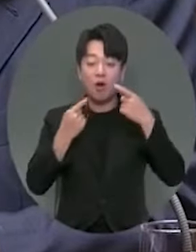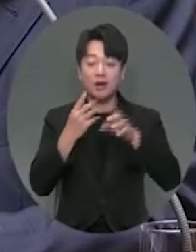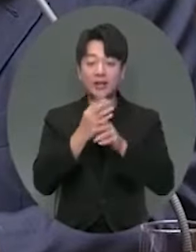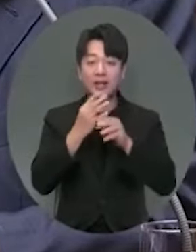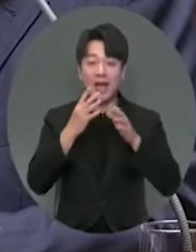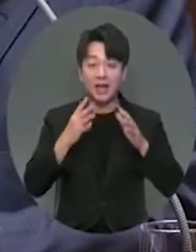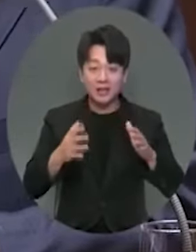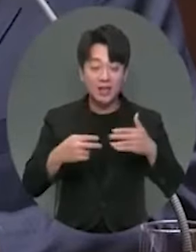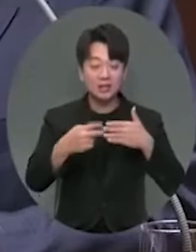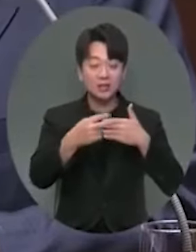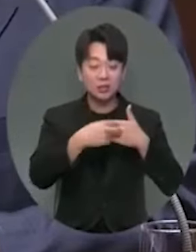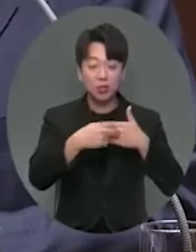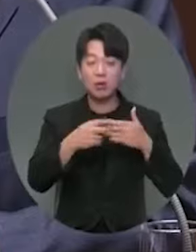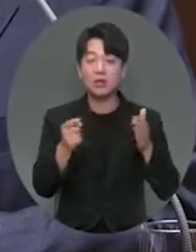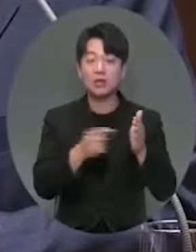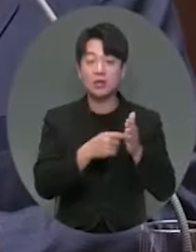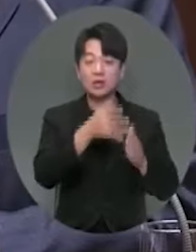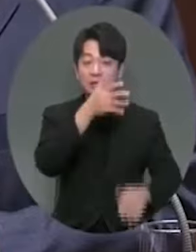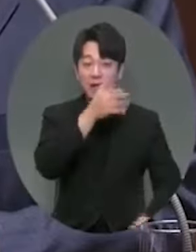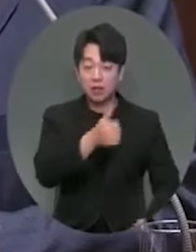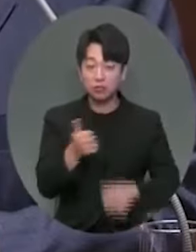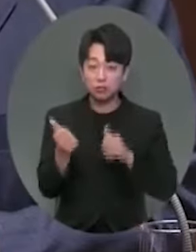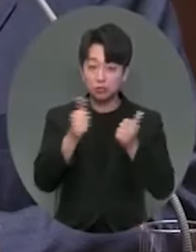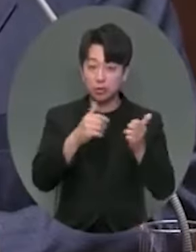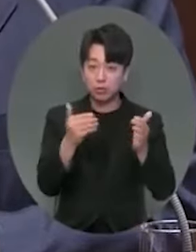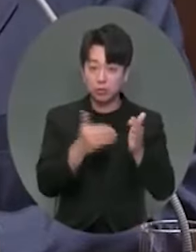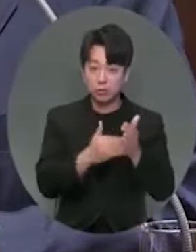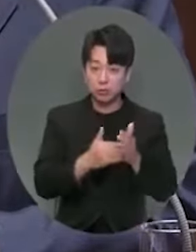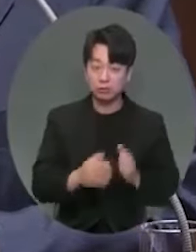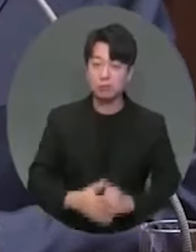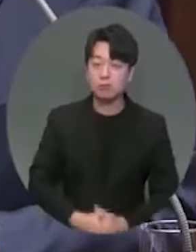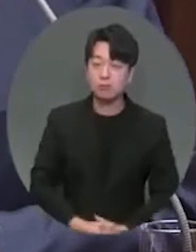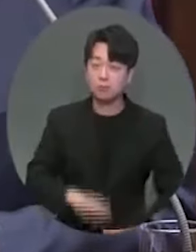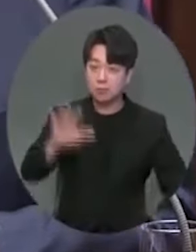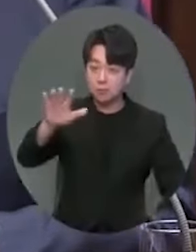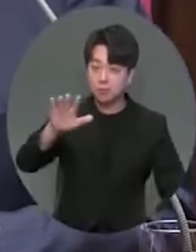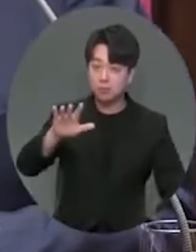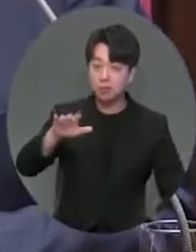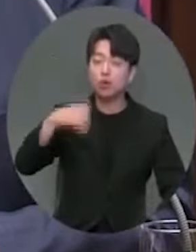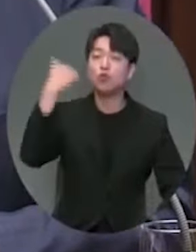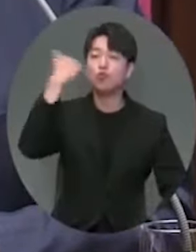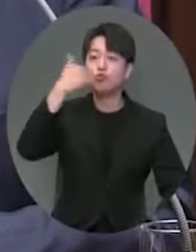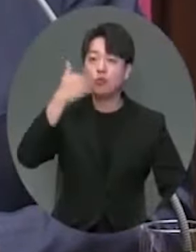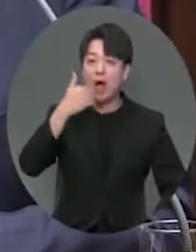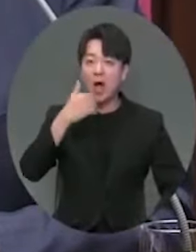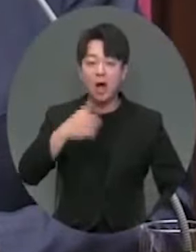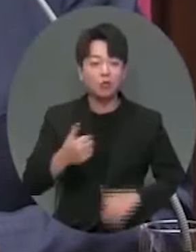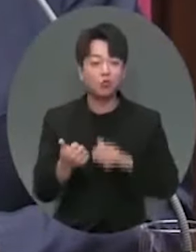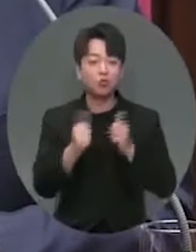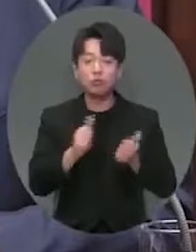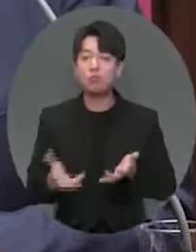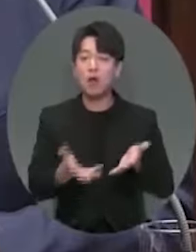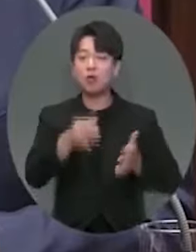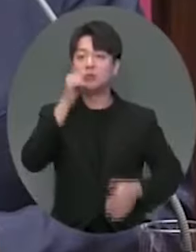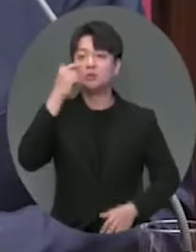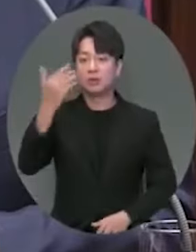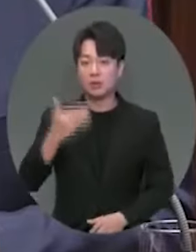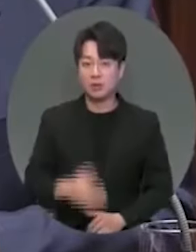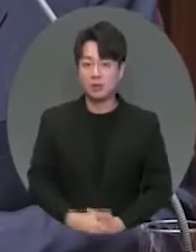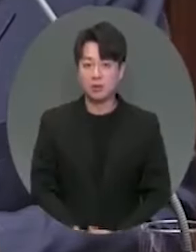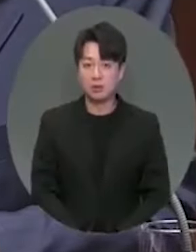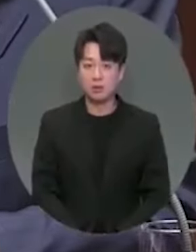중앙응급의료센터 장이 별세를 했어요. 됐습니다. 그리고 응급실 뺐어요. 누가 살인자입니까? 살인자는